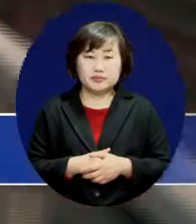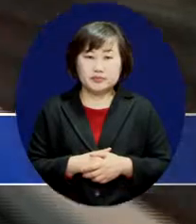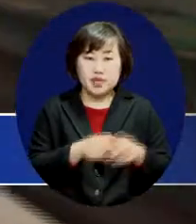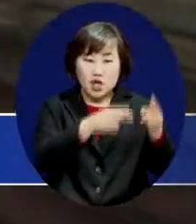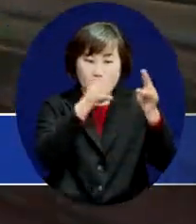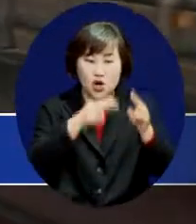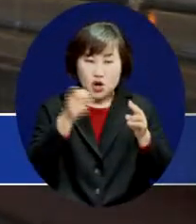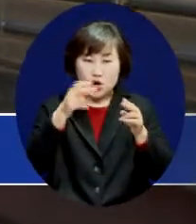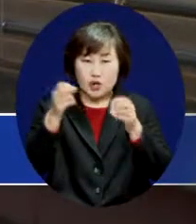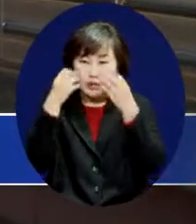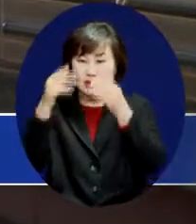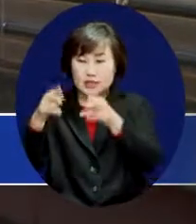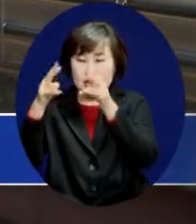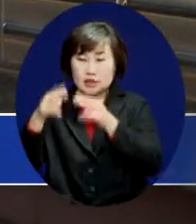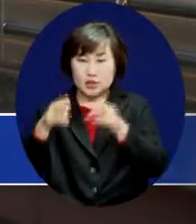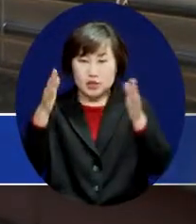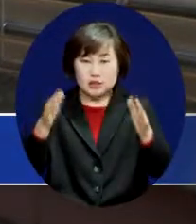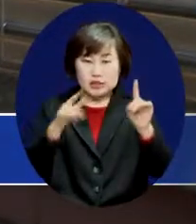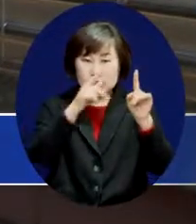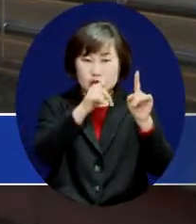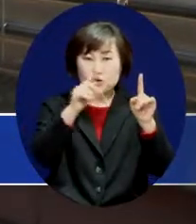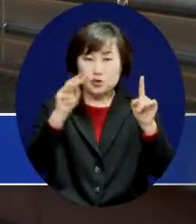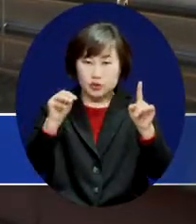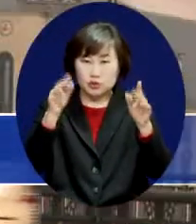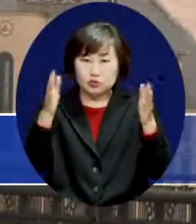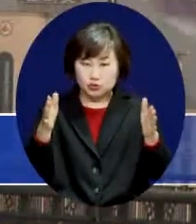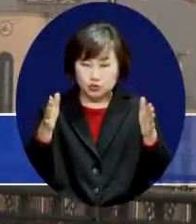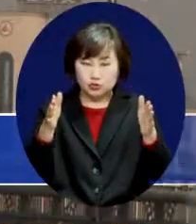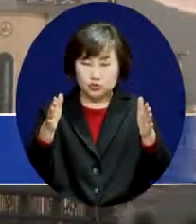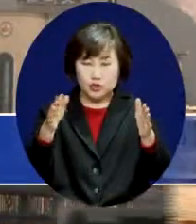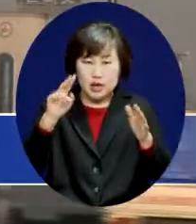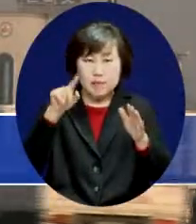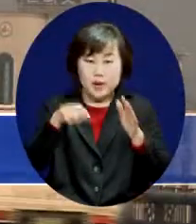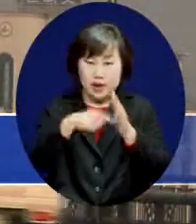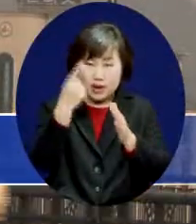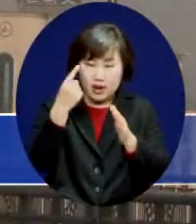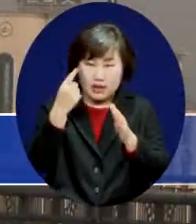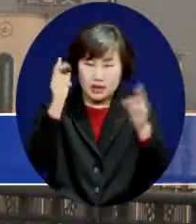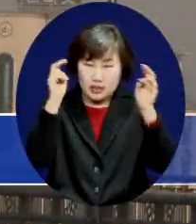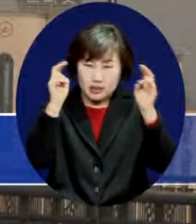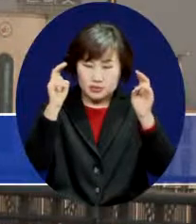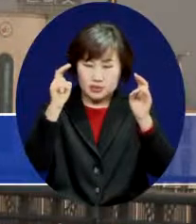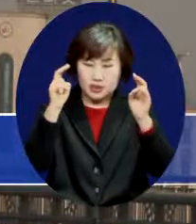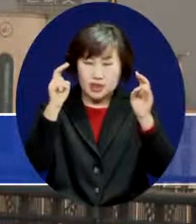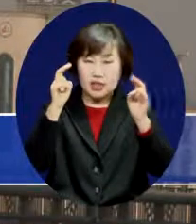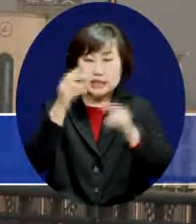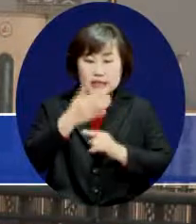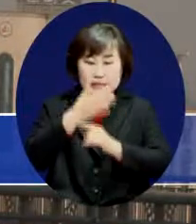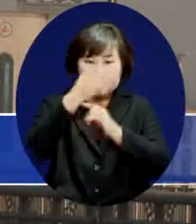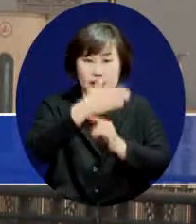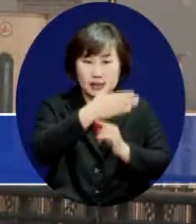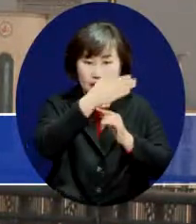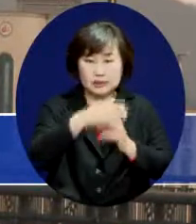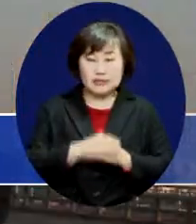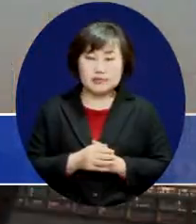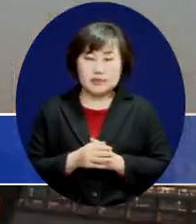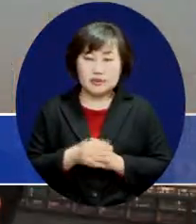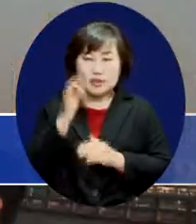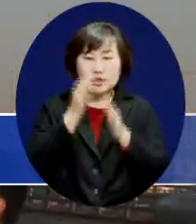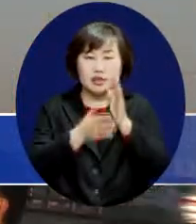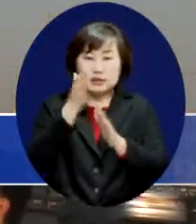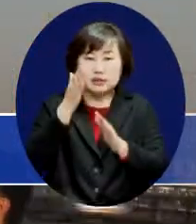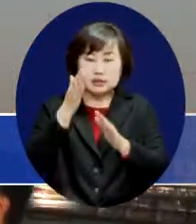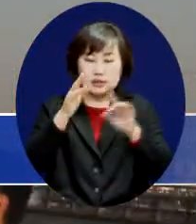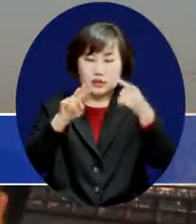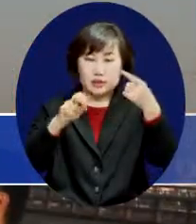평산 유와 신 영 상 교 양 측 1km 구간에 100여개의 지역 기업체 회사 깃발이 계양 됐습니다 황씨는